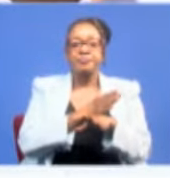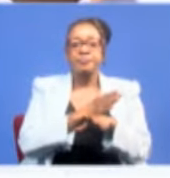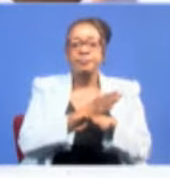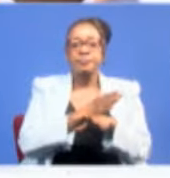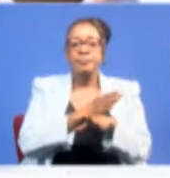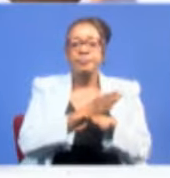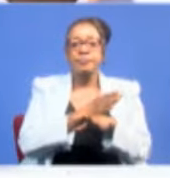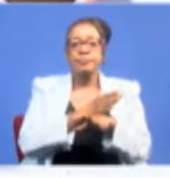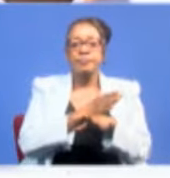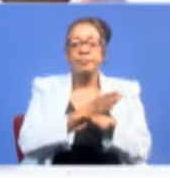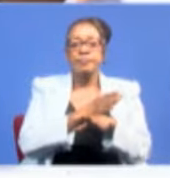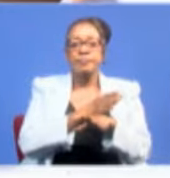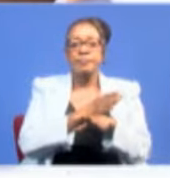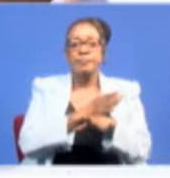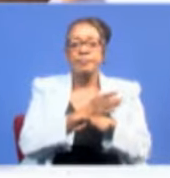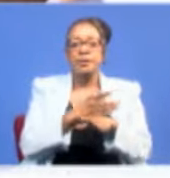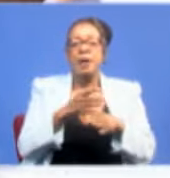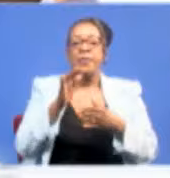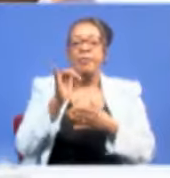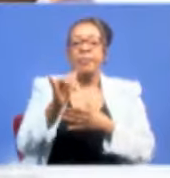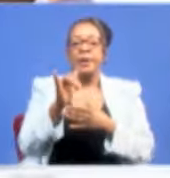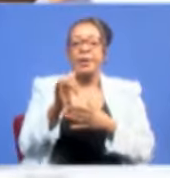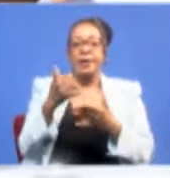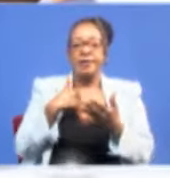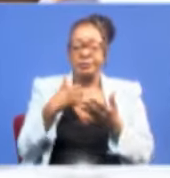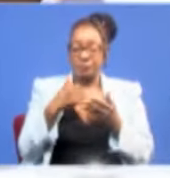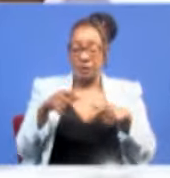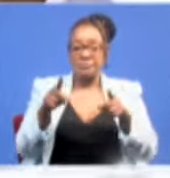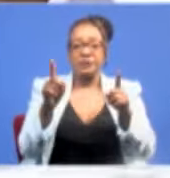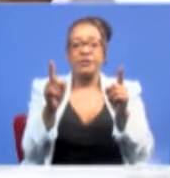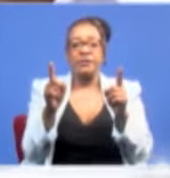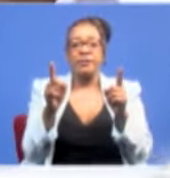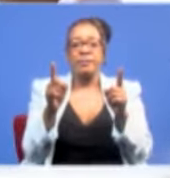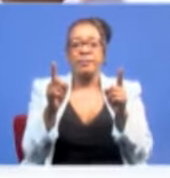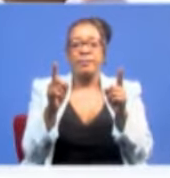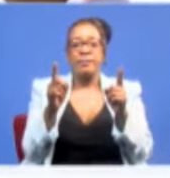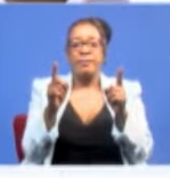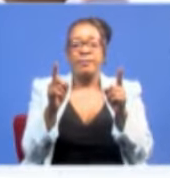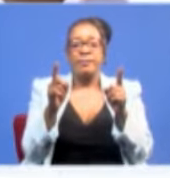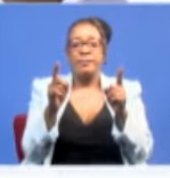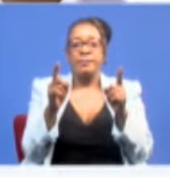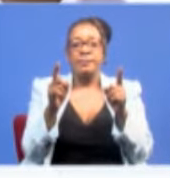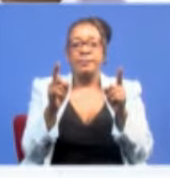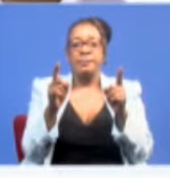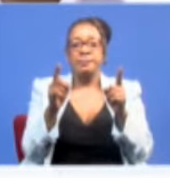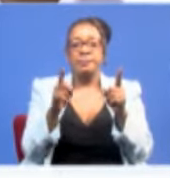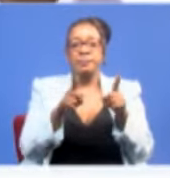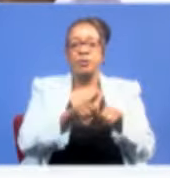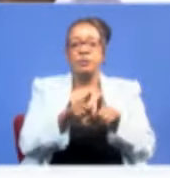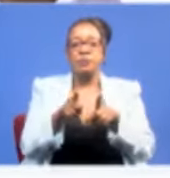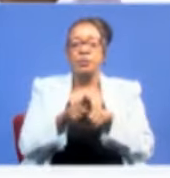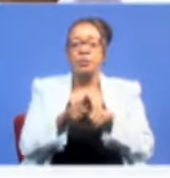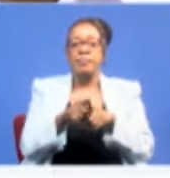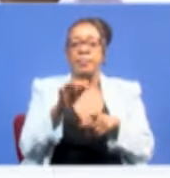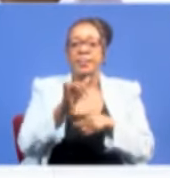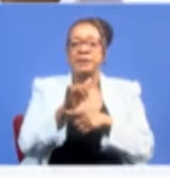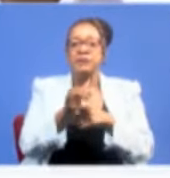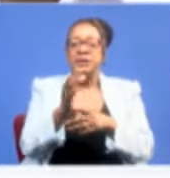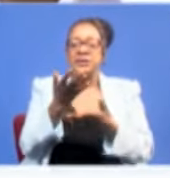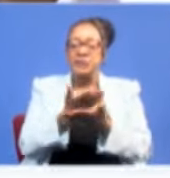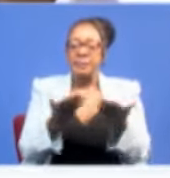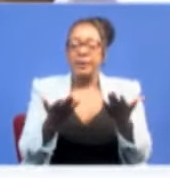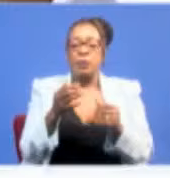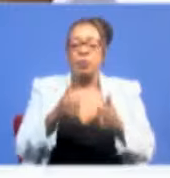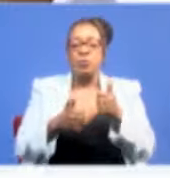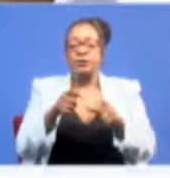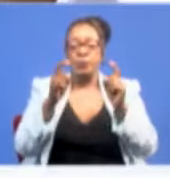may shun it away, but they imprint of themselves into our minds. And these are conversations we really need